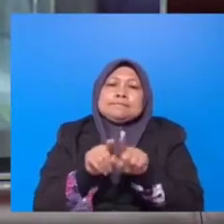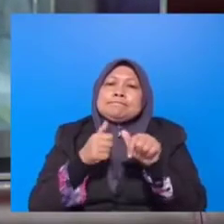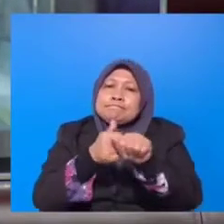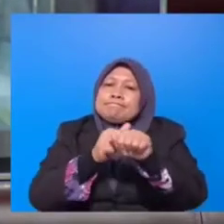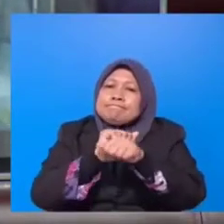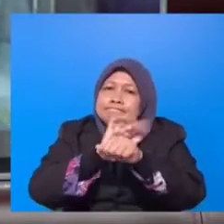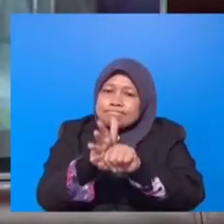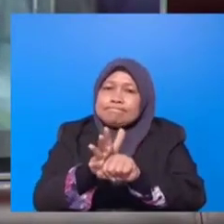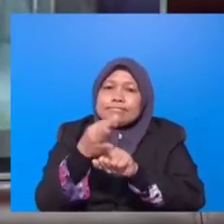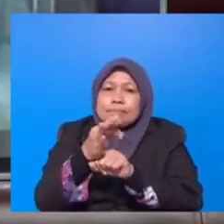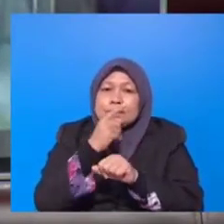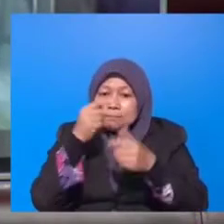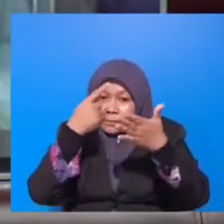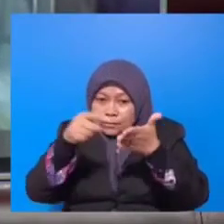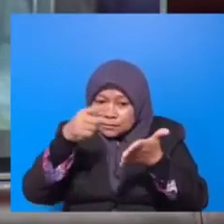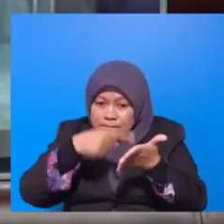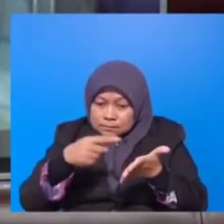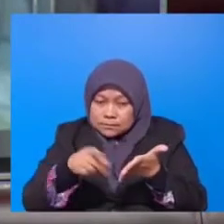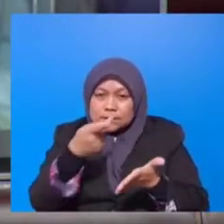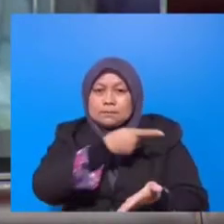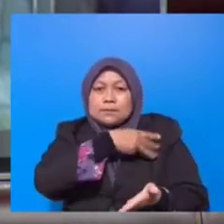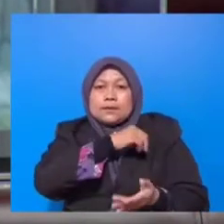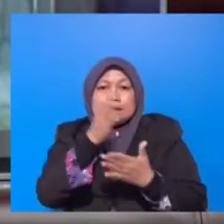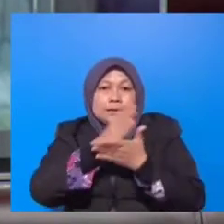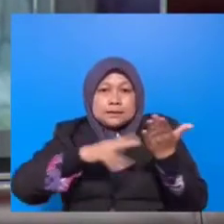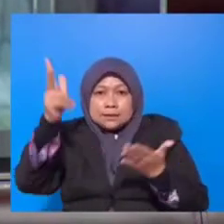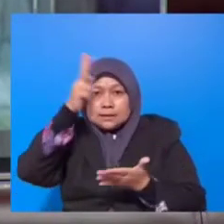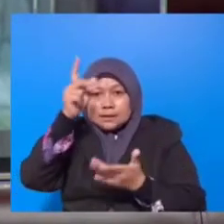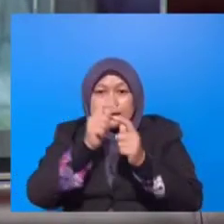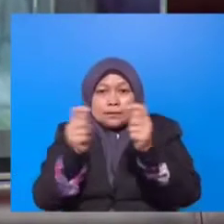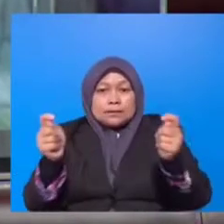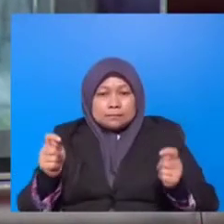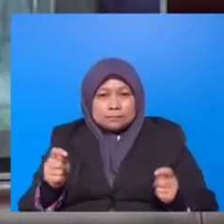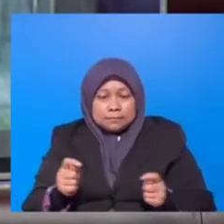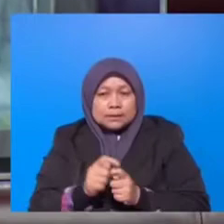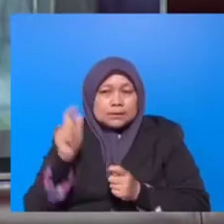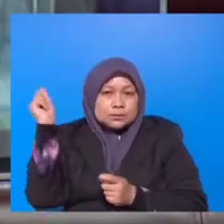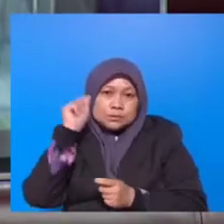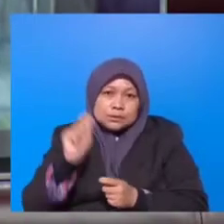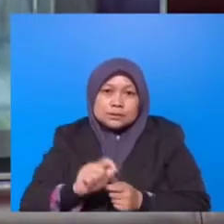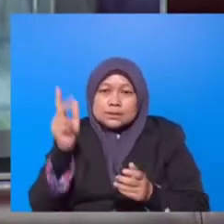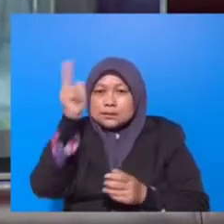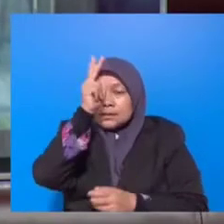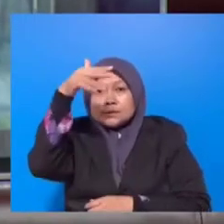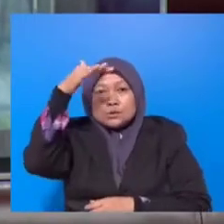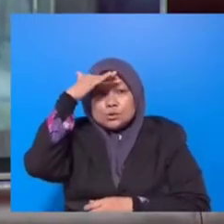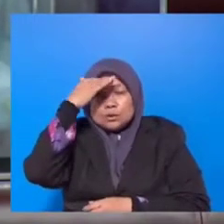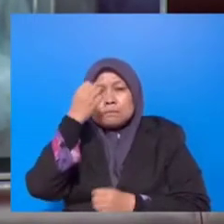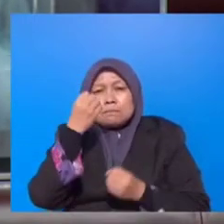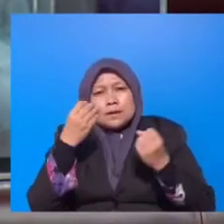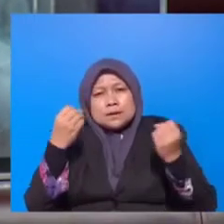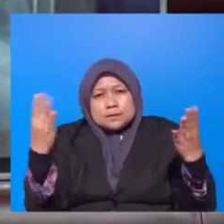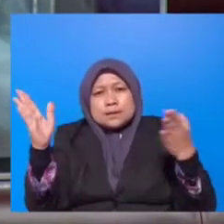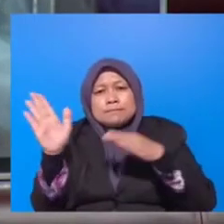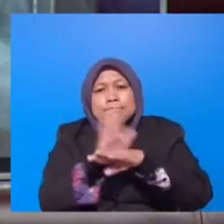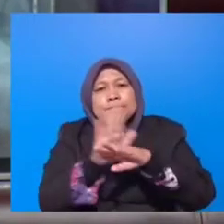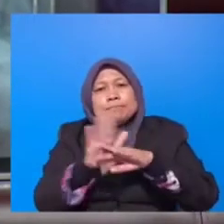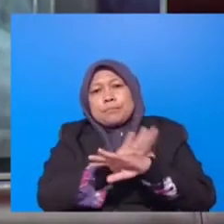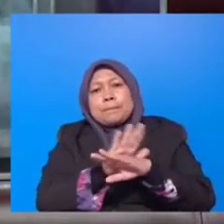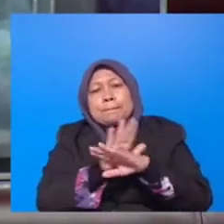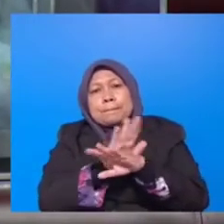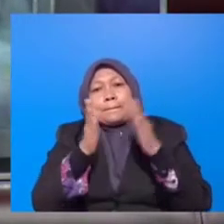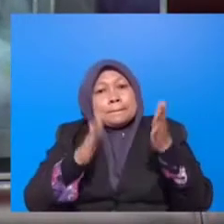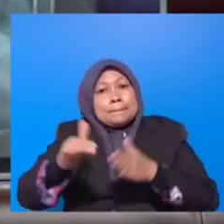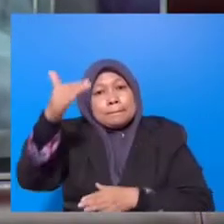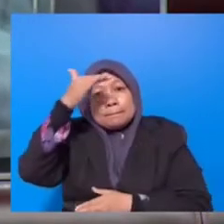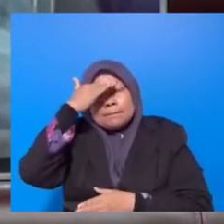ini. Berdasarkan semakan kementerian dengan bahagian kerajaan tempatan pejabat setiausaha kerajaan negeri Johor, rata-rata operasi perniagaan peniaga